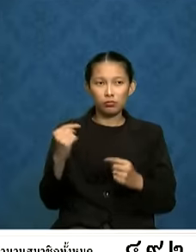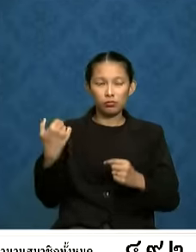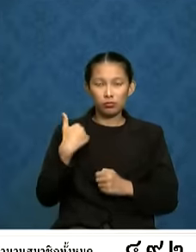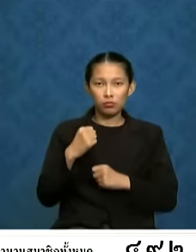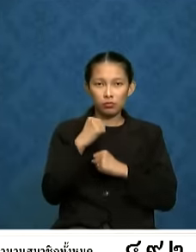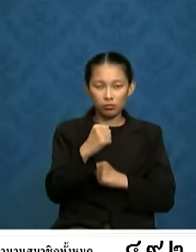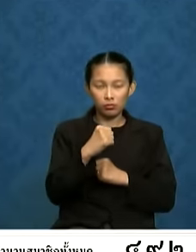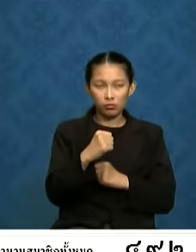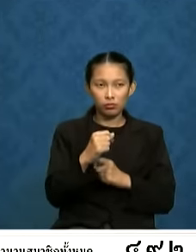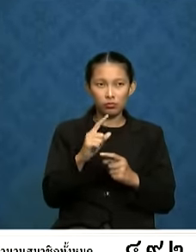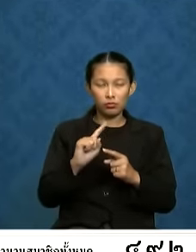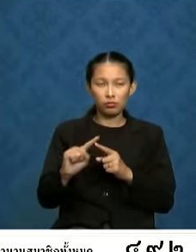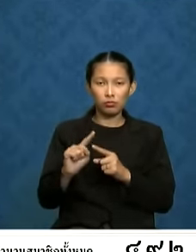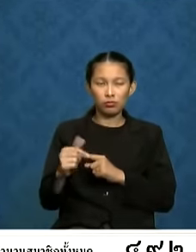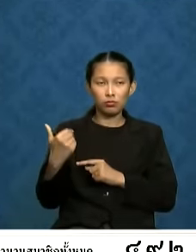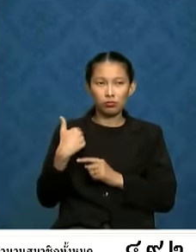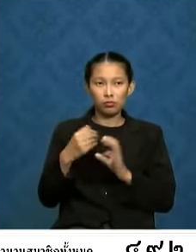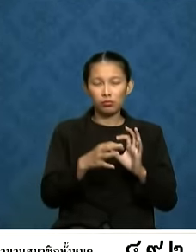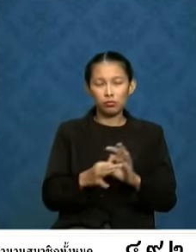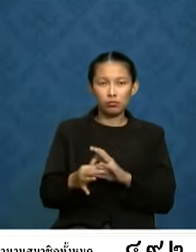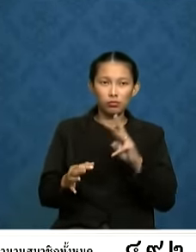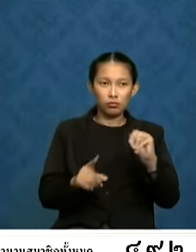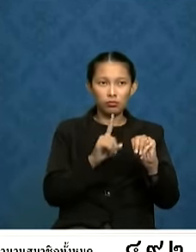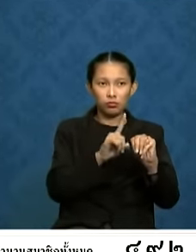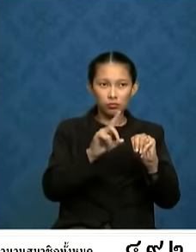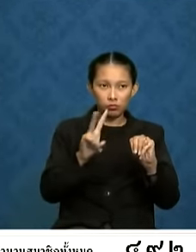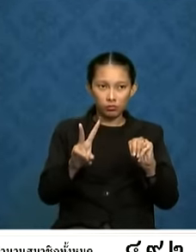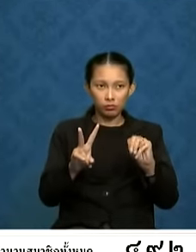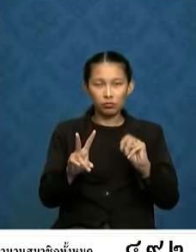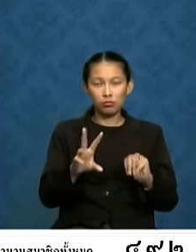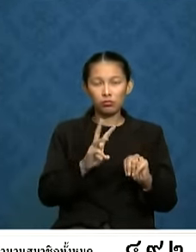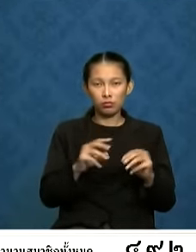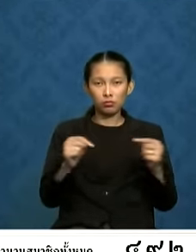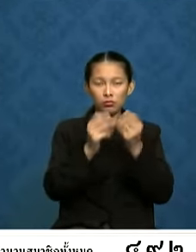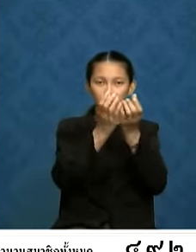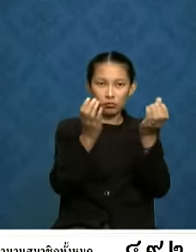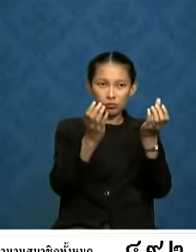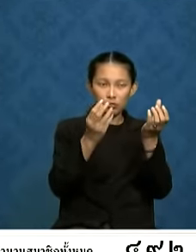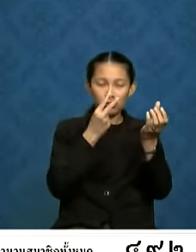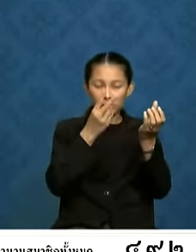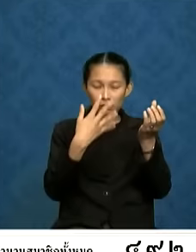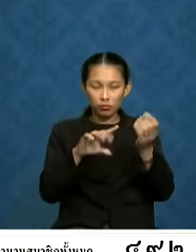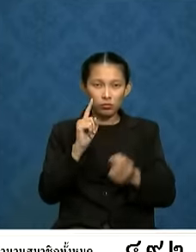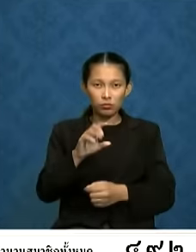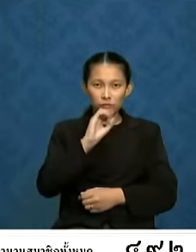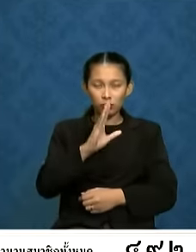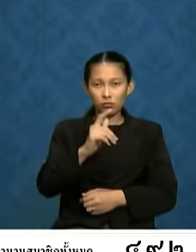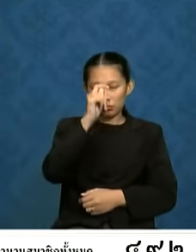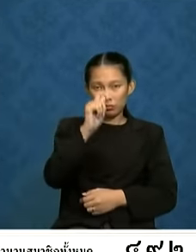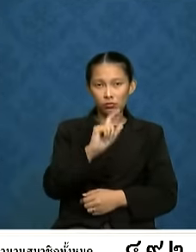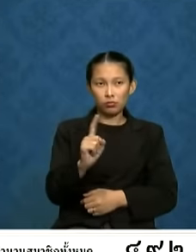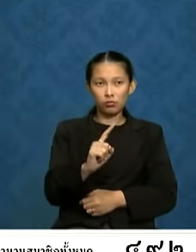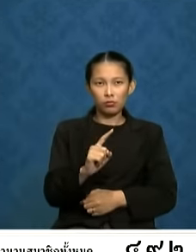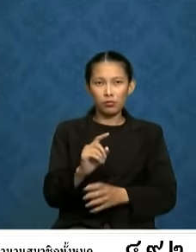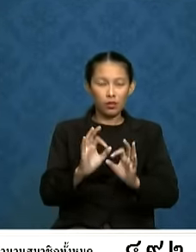พยายามนะครับที่จะโยงในเรื่องของมาตรา 112กับมาตรา 6ของรัฐธรรมนูญซึ่งก็ต้องเรียนด้วยความเคารพนะครับว่าผมคิด